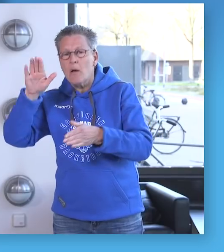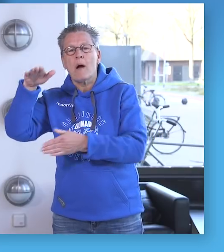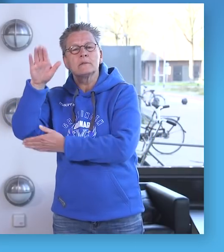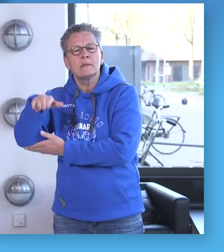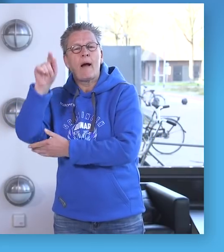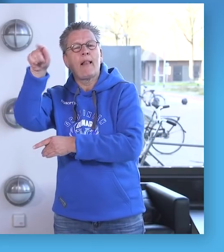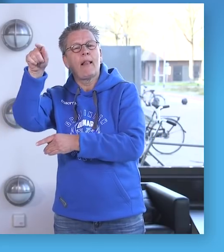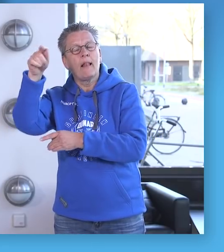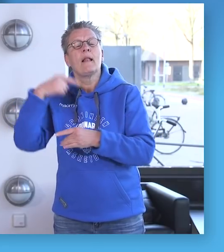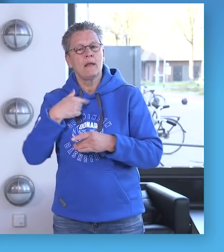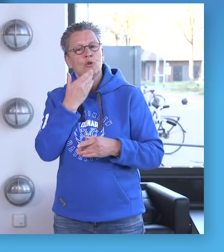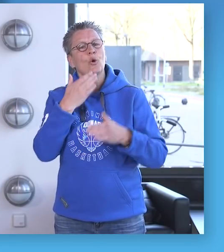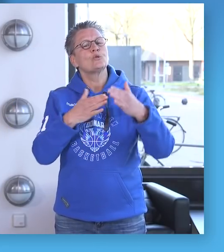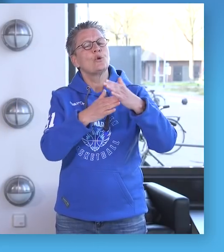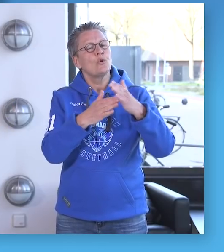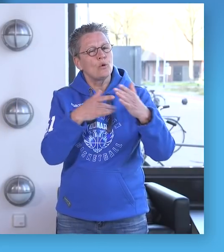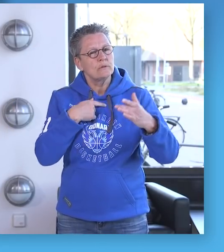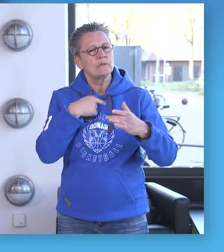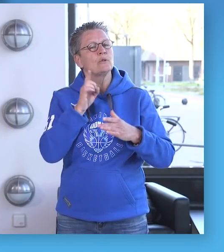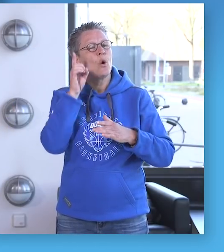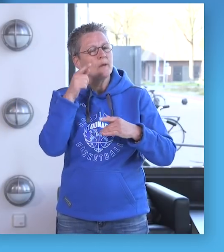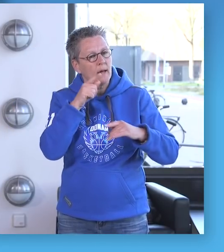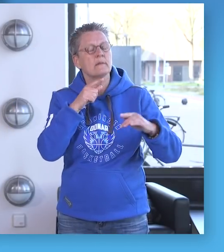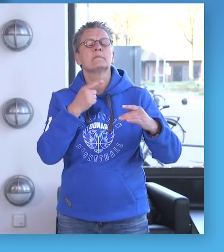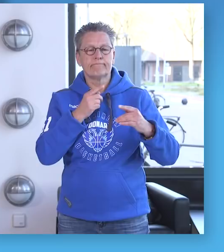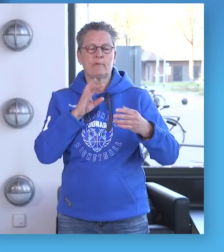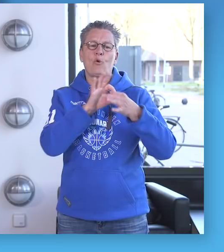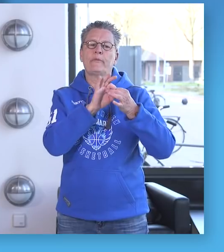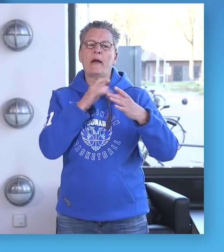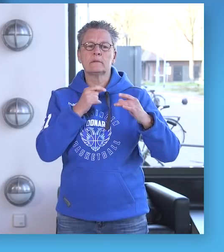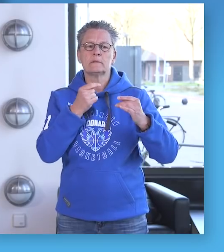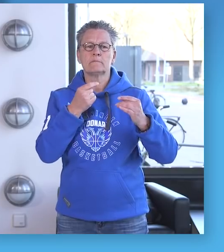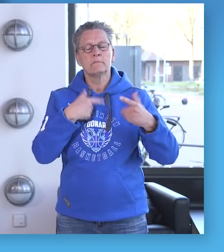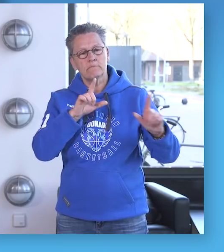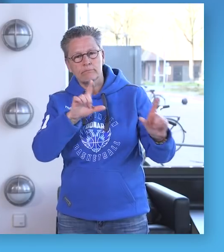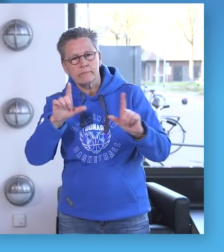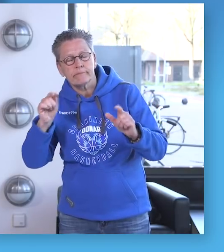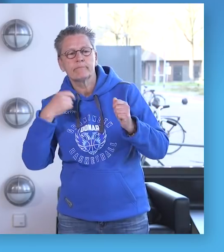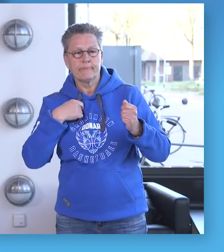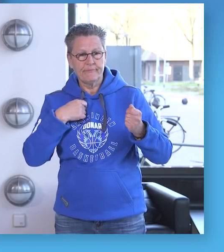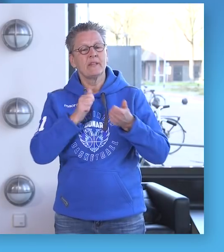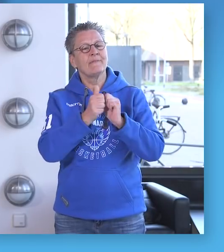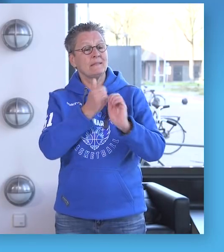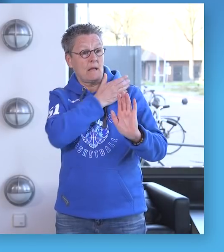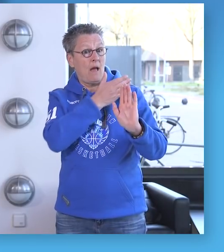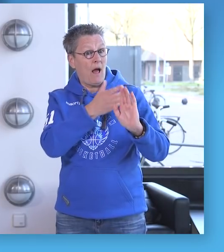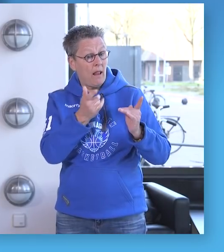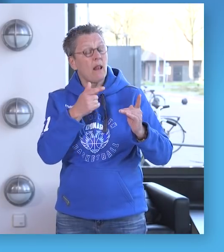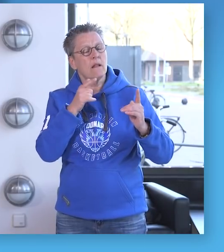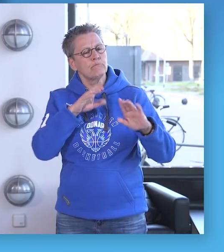een jeugdcoach van Donar en we bespreken clips en situaties eigenlijk van wedstrijden die al geweest